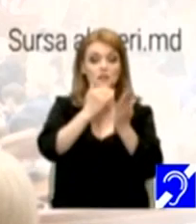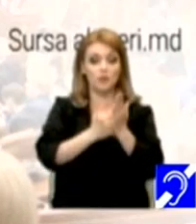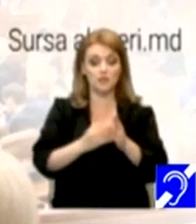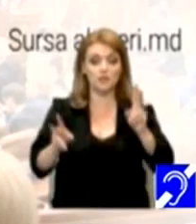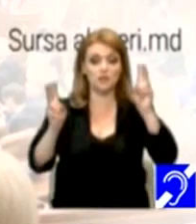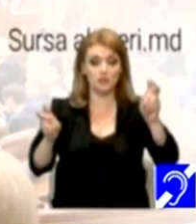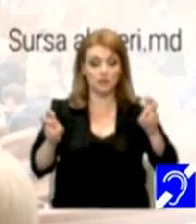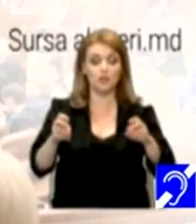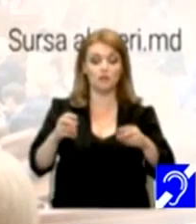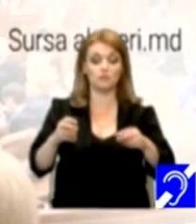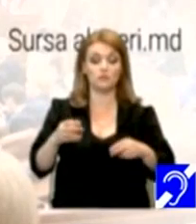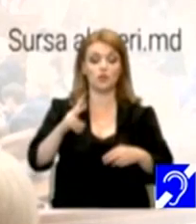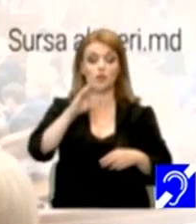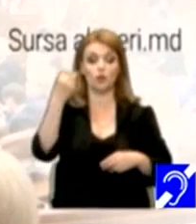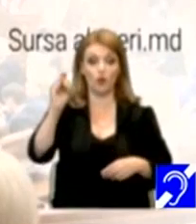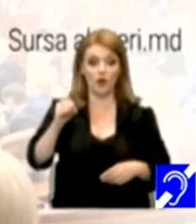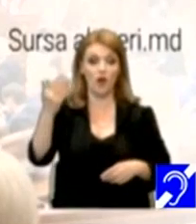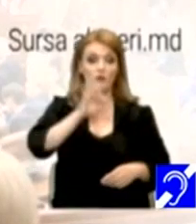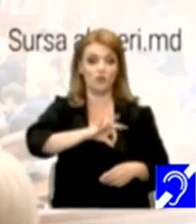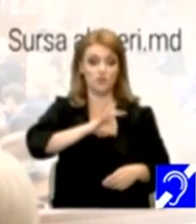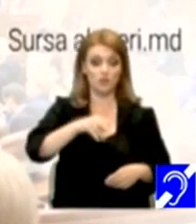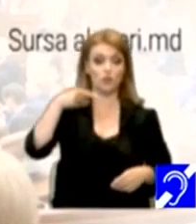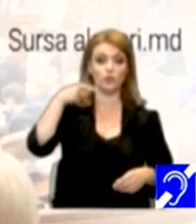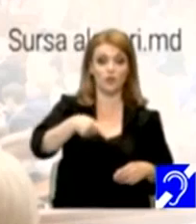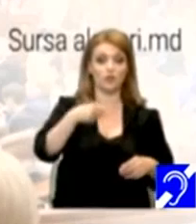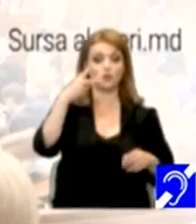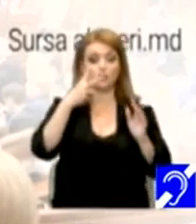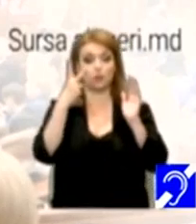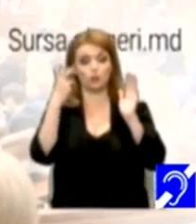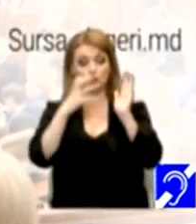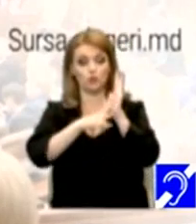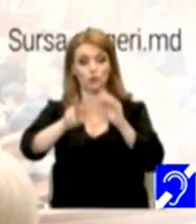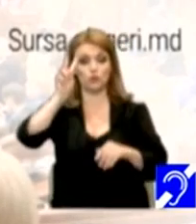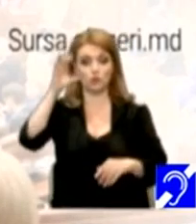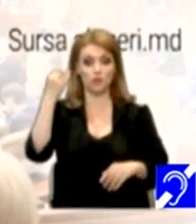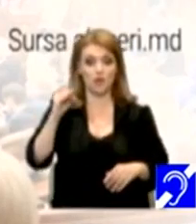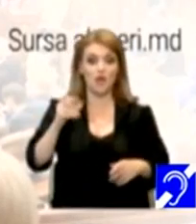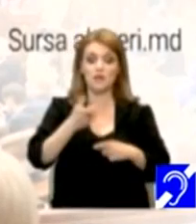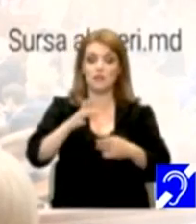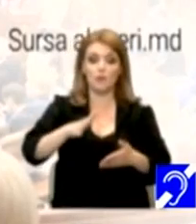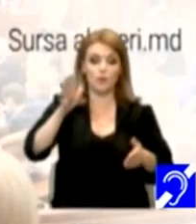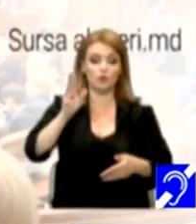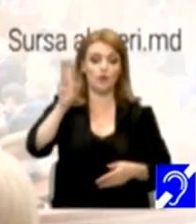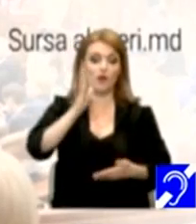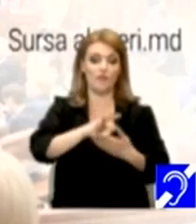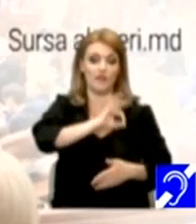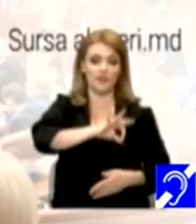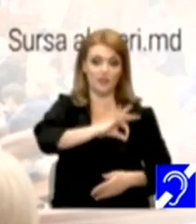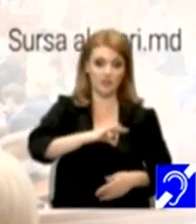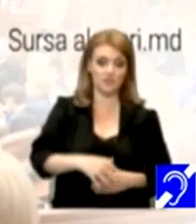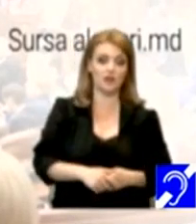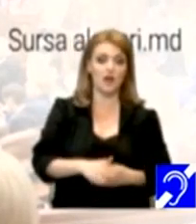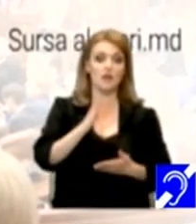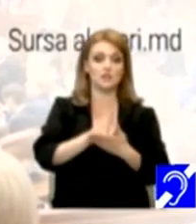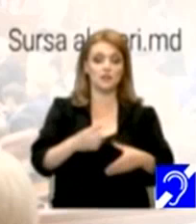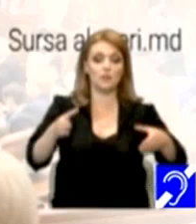Noi, iar venitul lor mediu lunar e de 1022 de lei. Cea mai mare medie a veniturilor candidaților o au